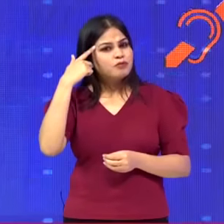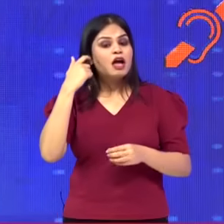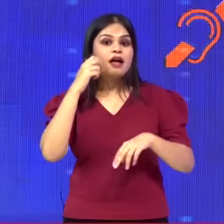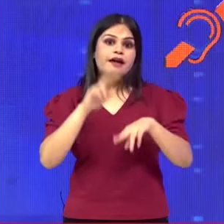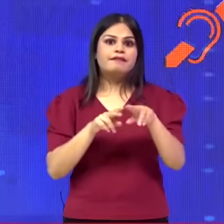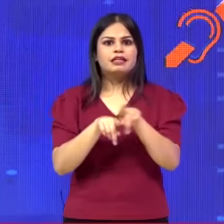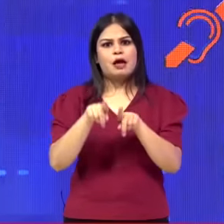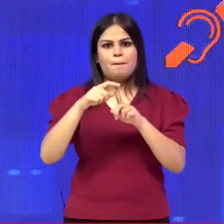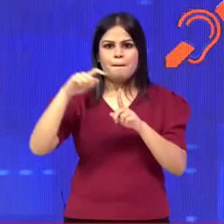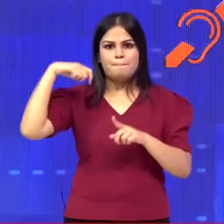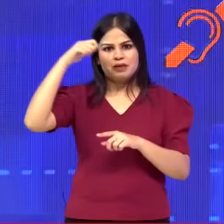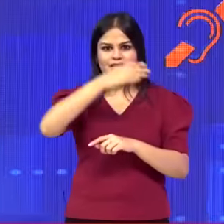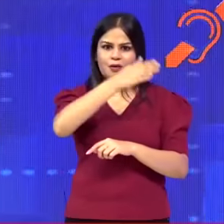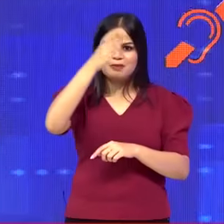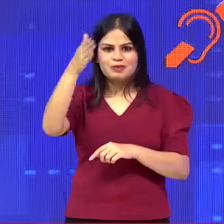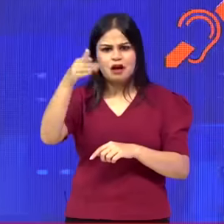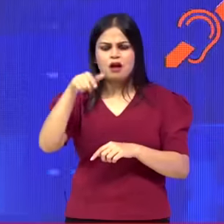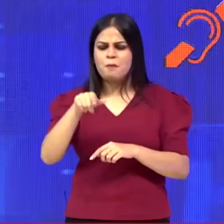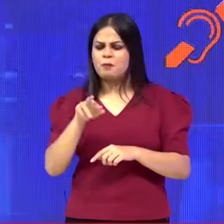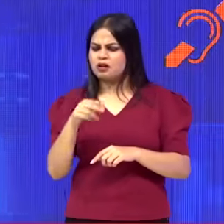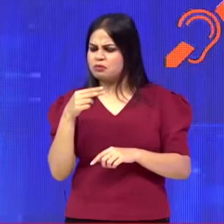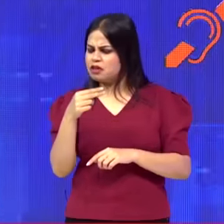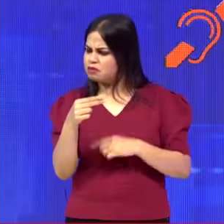hote तो ये होते